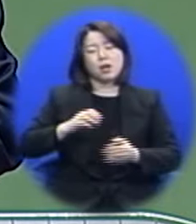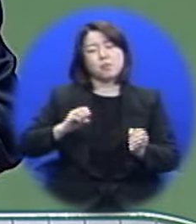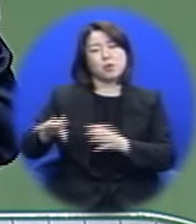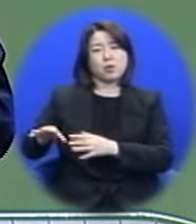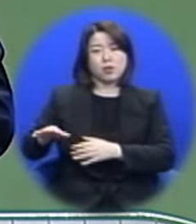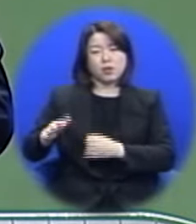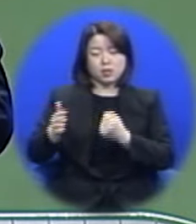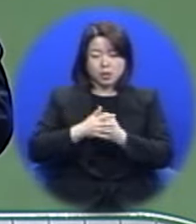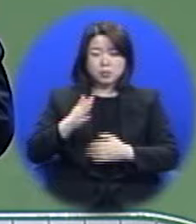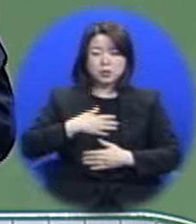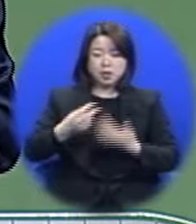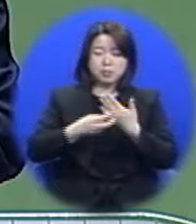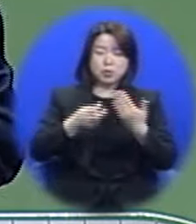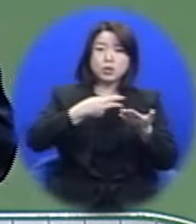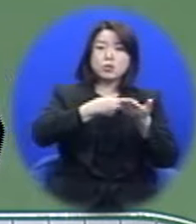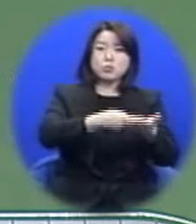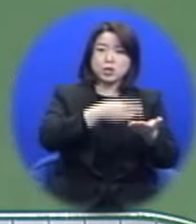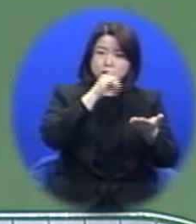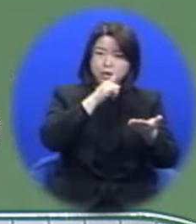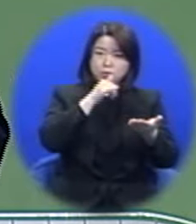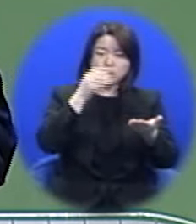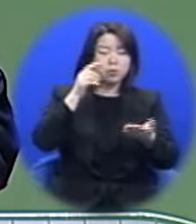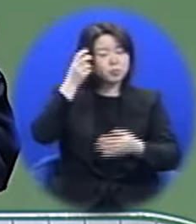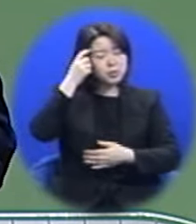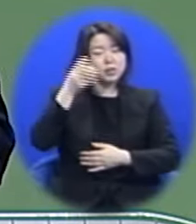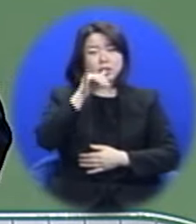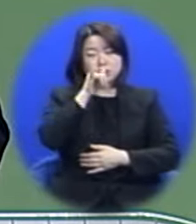누워있지. 그런데 어느 자매가